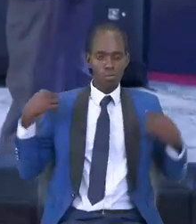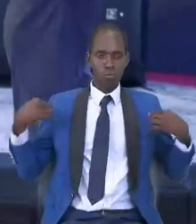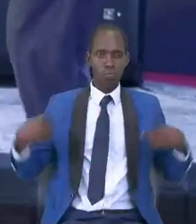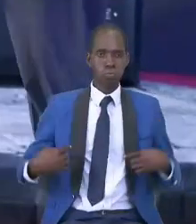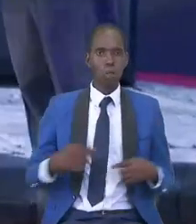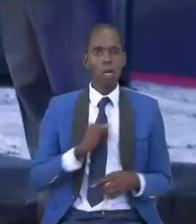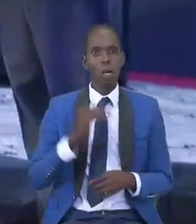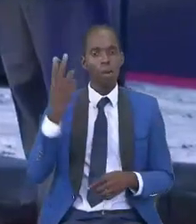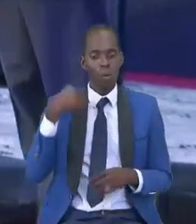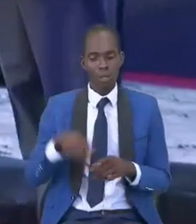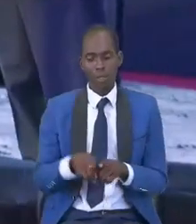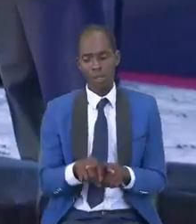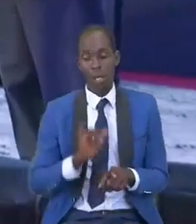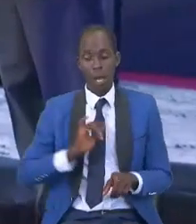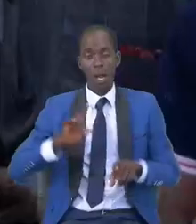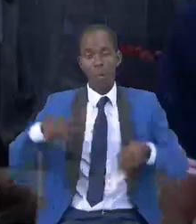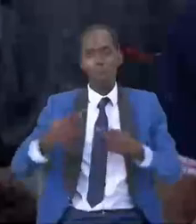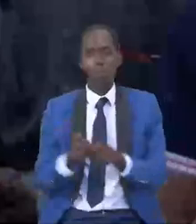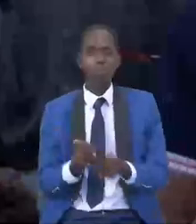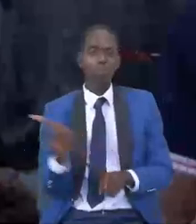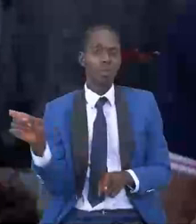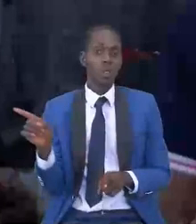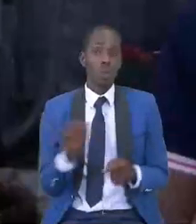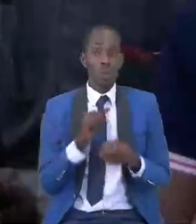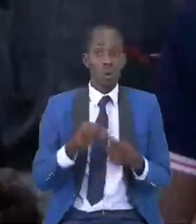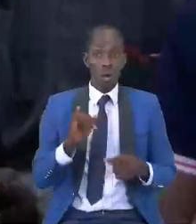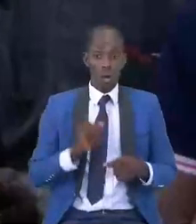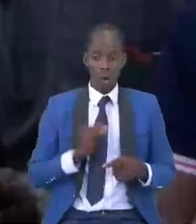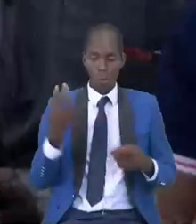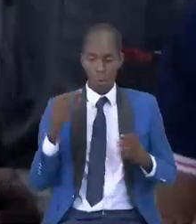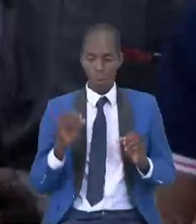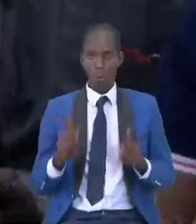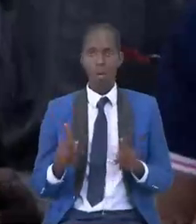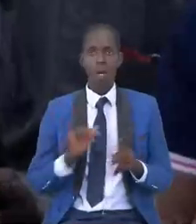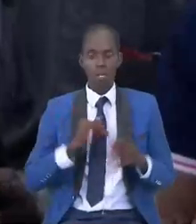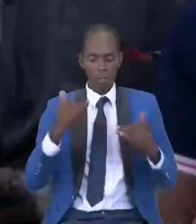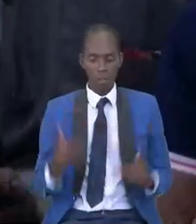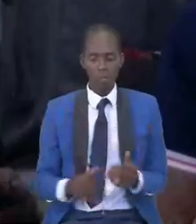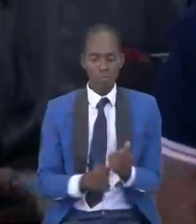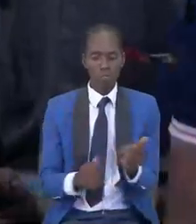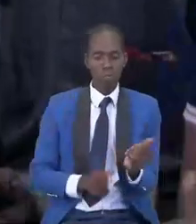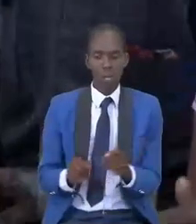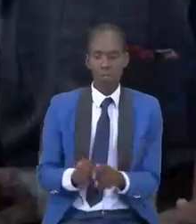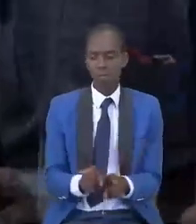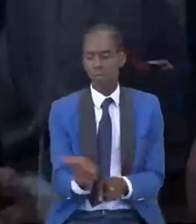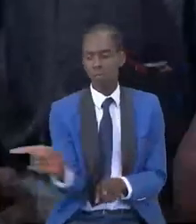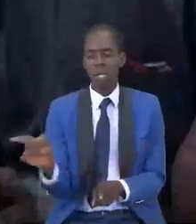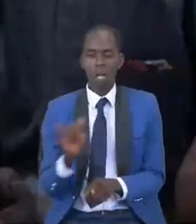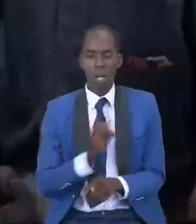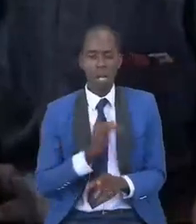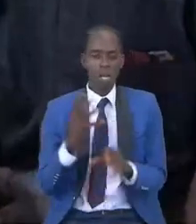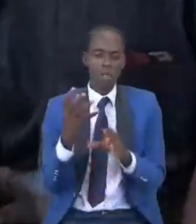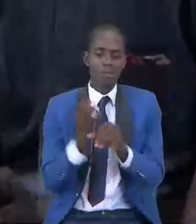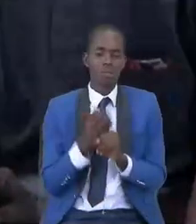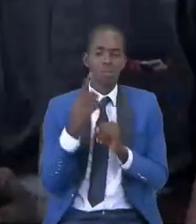Avant d'avoir été humilié, je m'égarais. Quand j'avais tout allait bien, je m'étais égaré. J'ai pris à la légère la